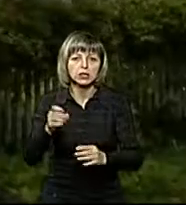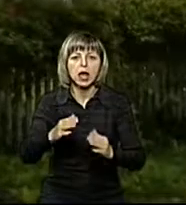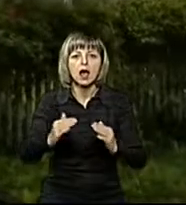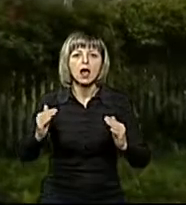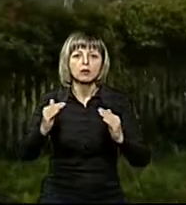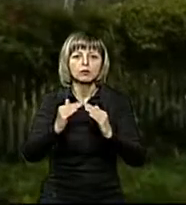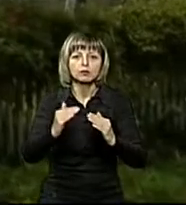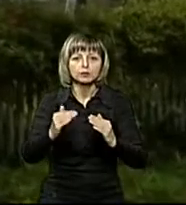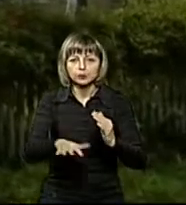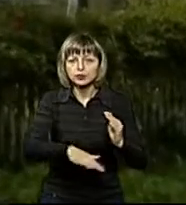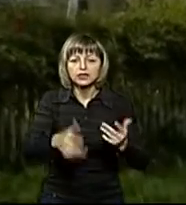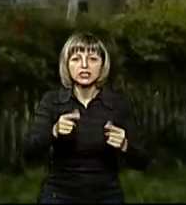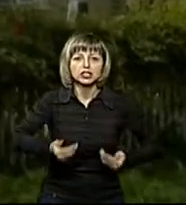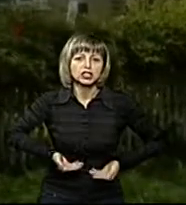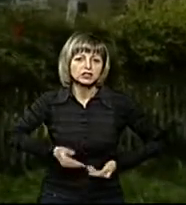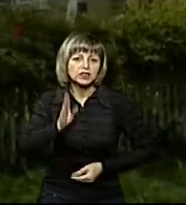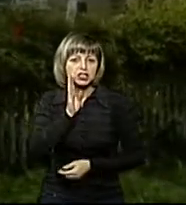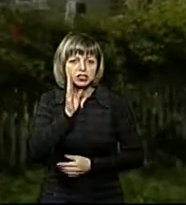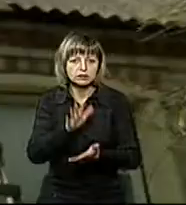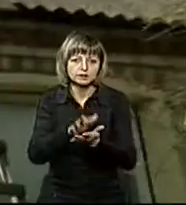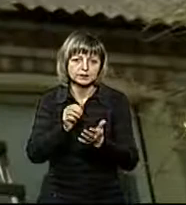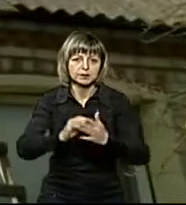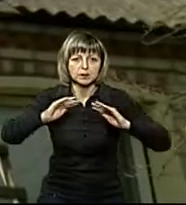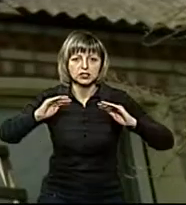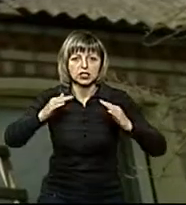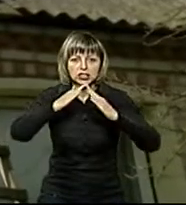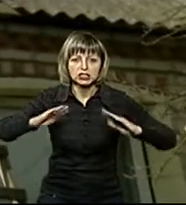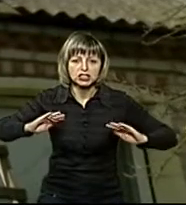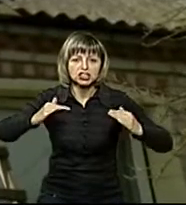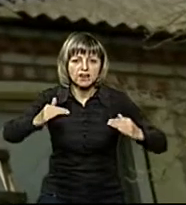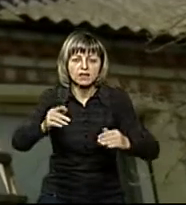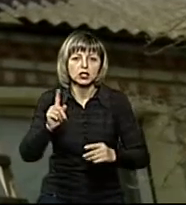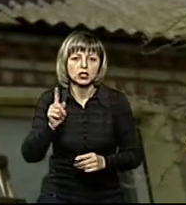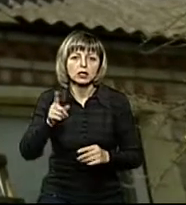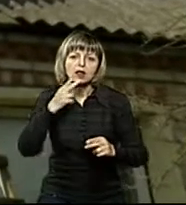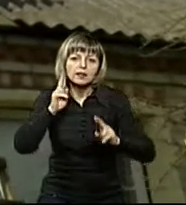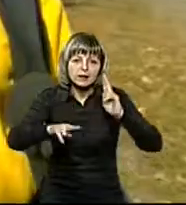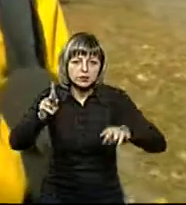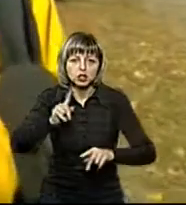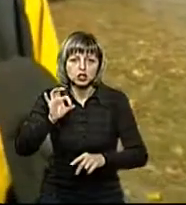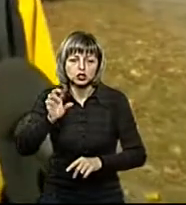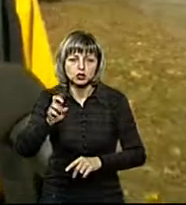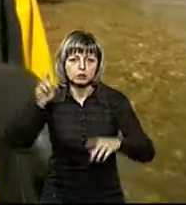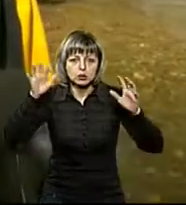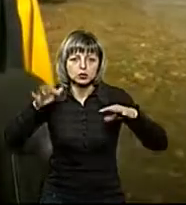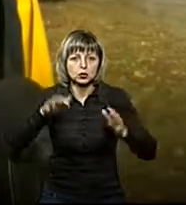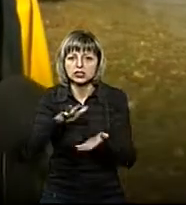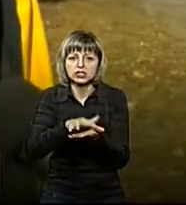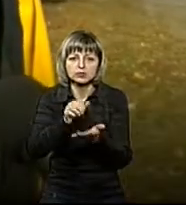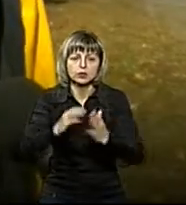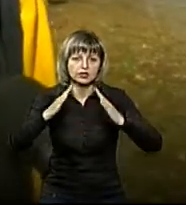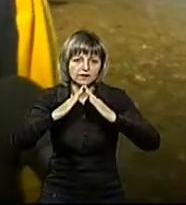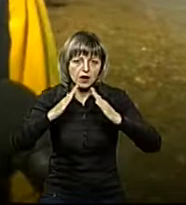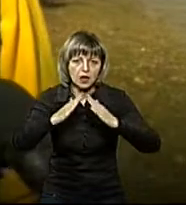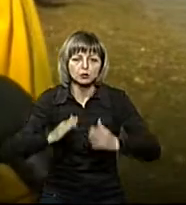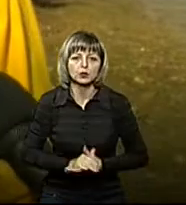мешкає Валентина Моторна, частково зірвало покрівлю із шиферу. Її залатали, аби дощ не затопив хату. Вітер сильний, він